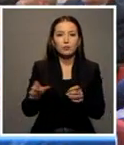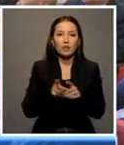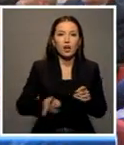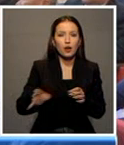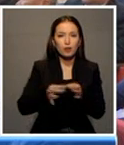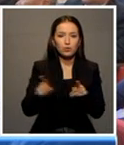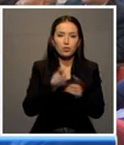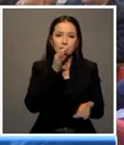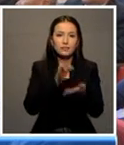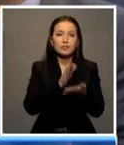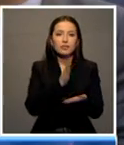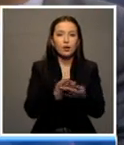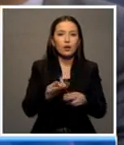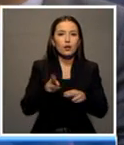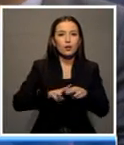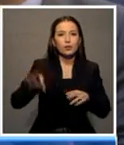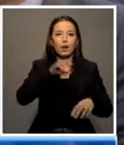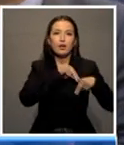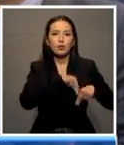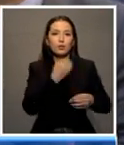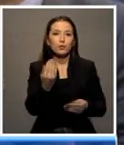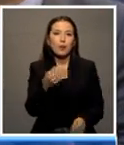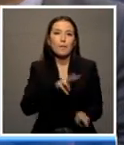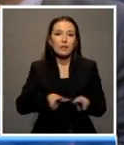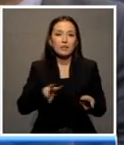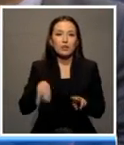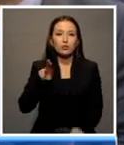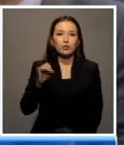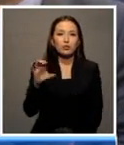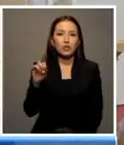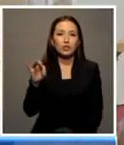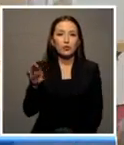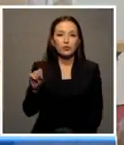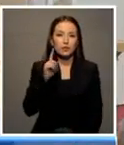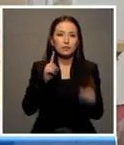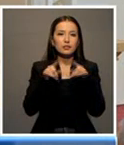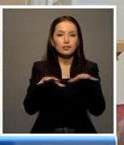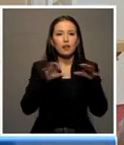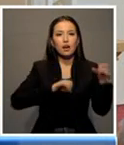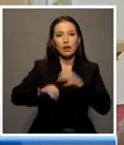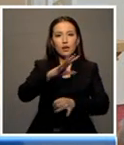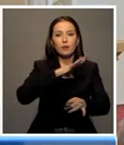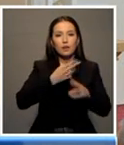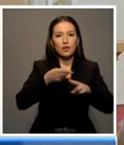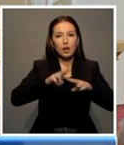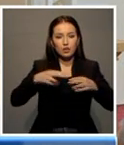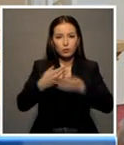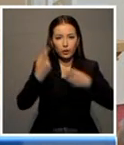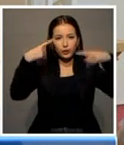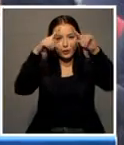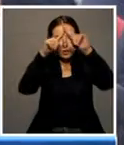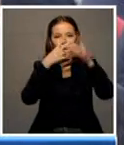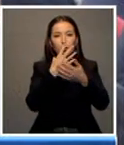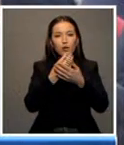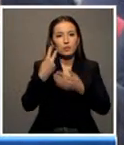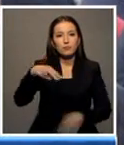туралы еңбек және халықты әлеуметтік қорғау министрі Тамара Дүйсенова Маңғыстауда өткізген семинар кеңесінде айтты. Сондай-ақ, биыл техникалық және кәсіби оқуға